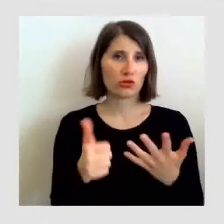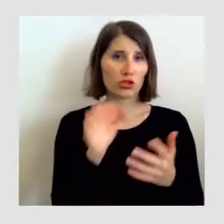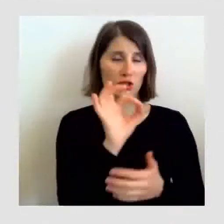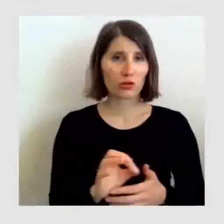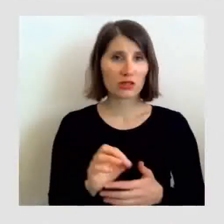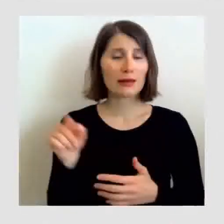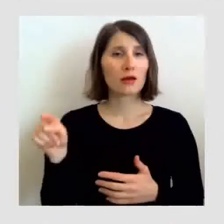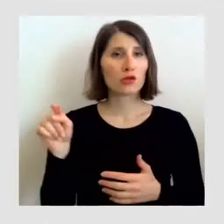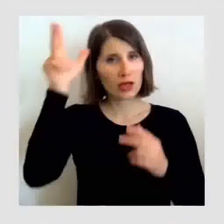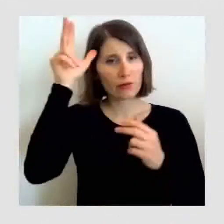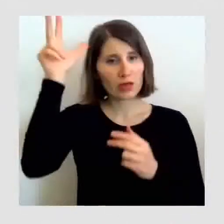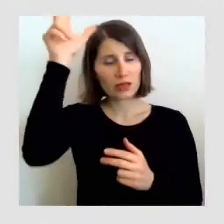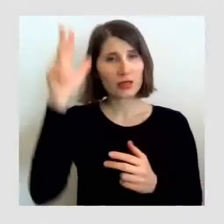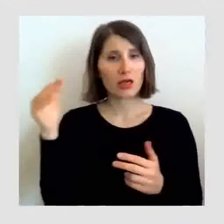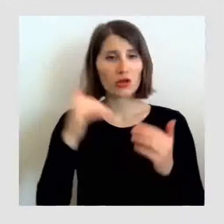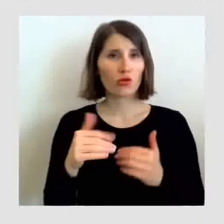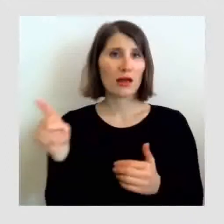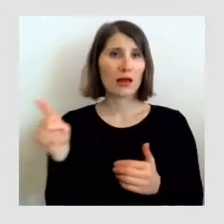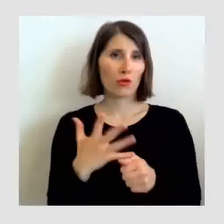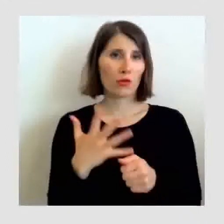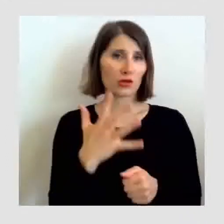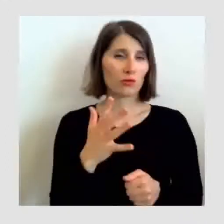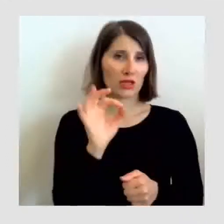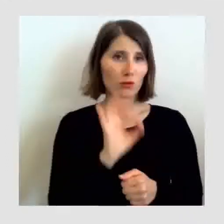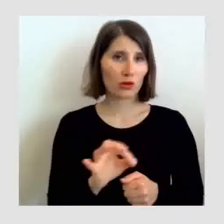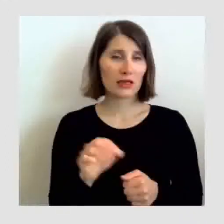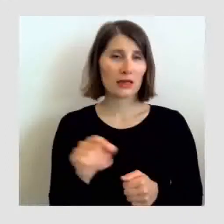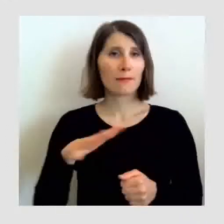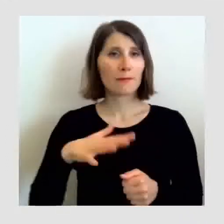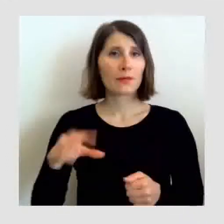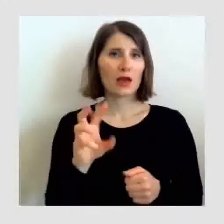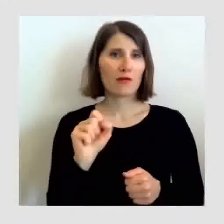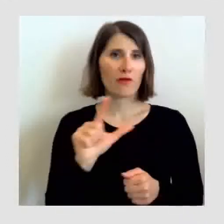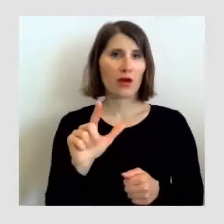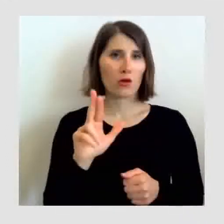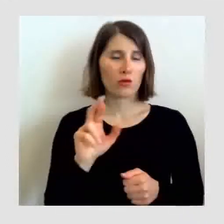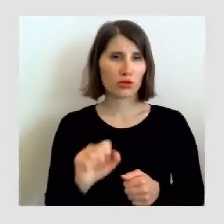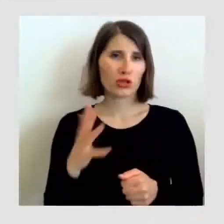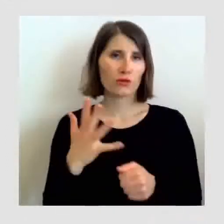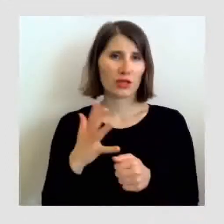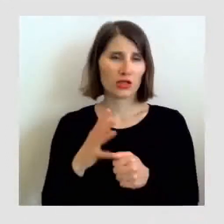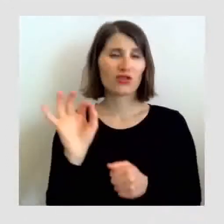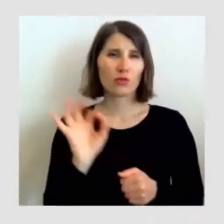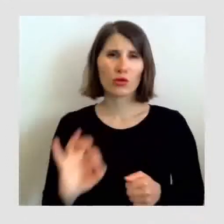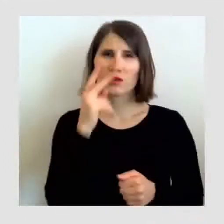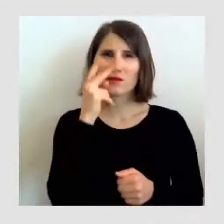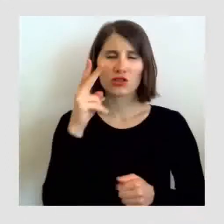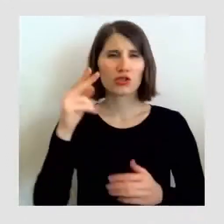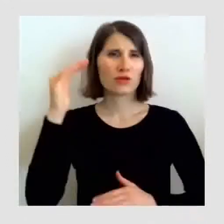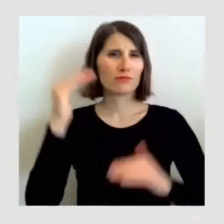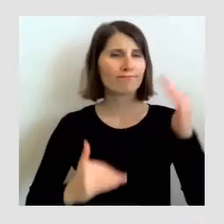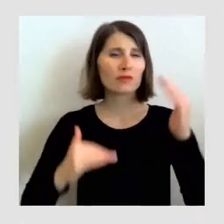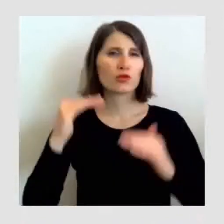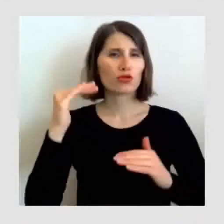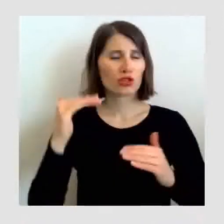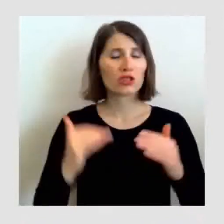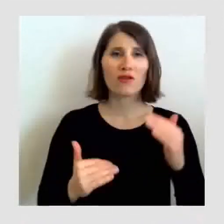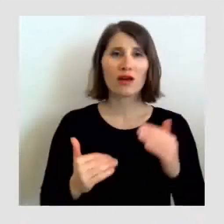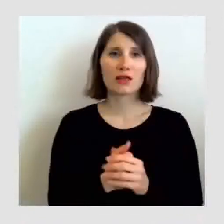subregionie jeleniogórskim wynosiła 55% średniej, a w subregionie wałbrzyskim 50%. Widzimy tutaj, jaka jest olbrzymie